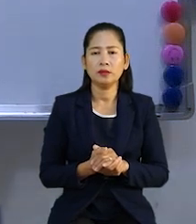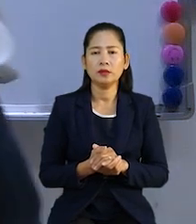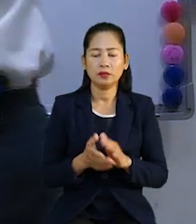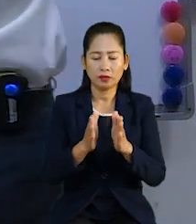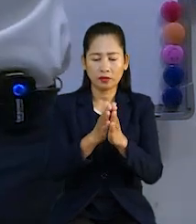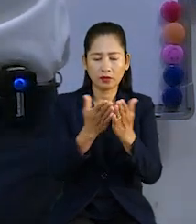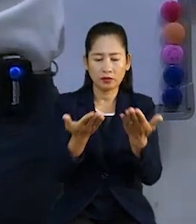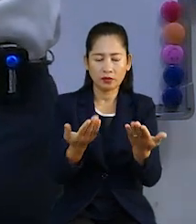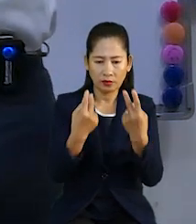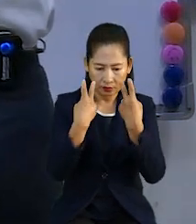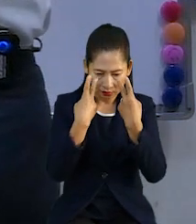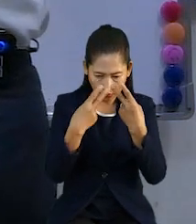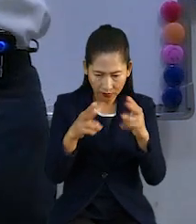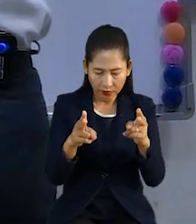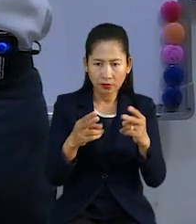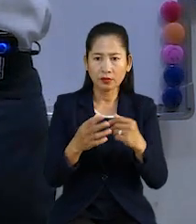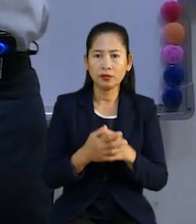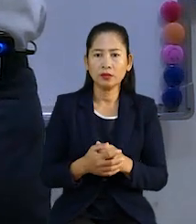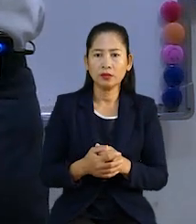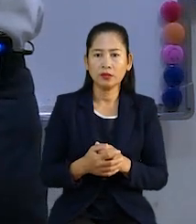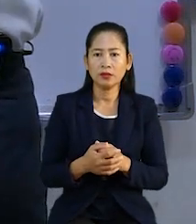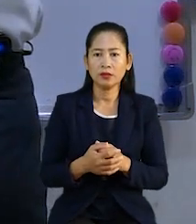bao giờ phơi khơi nở